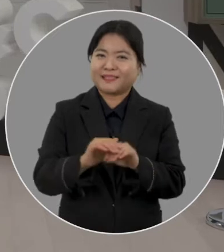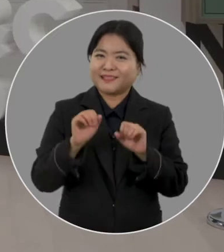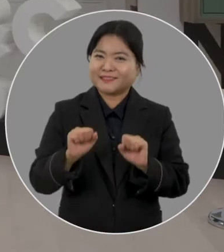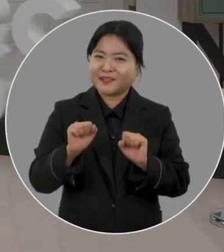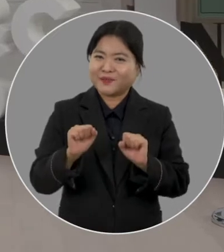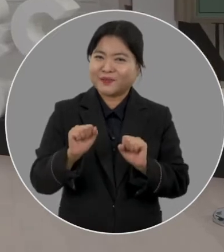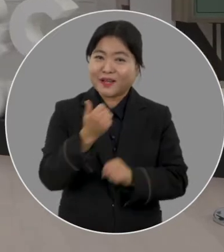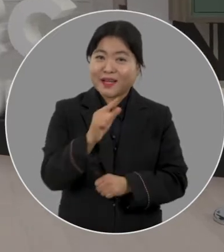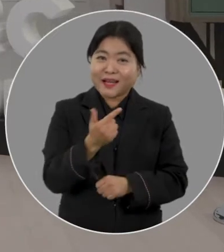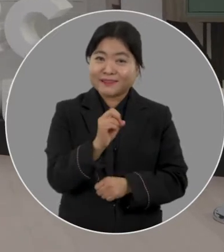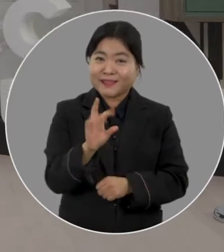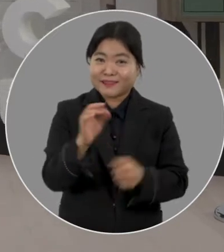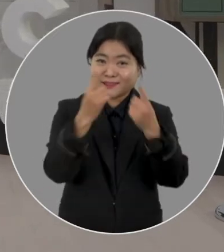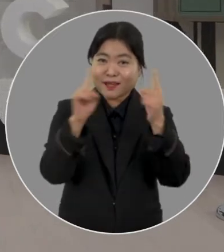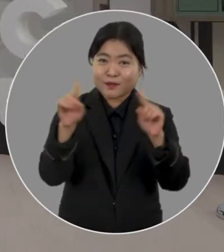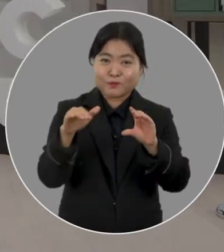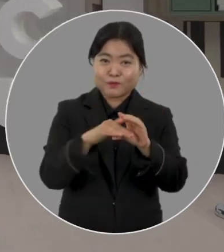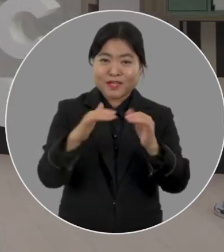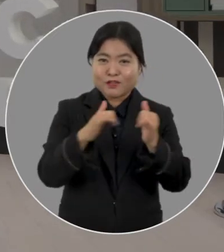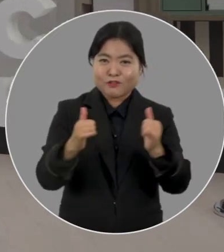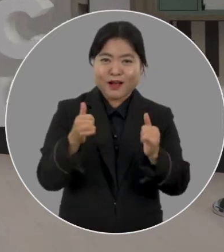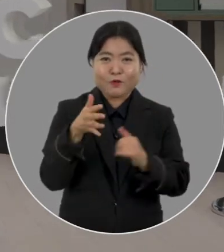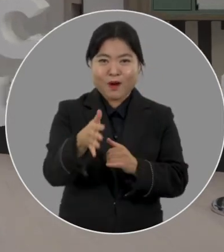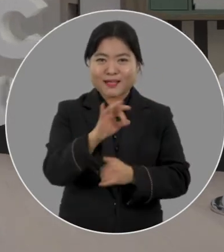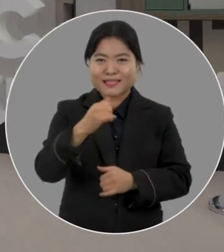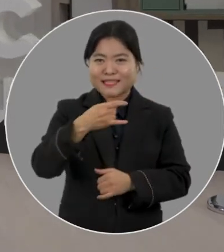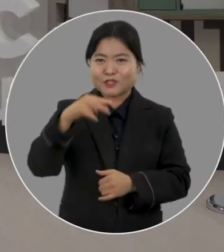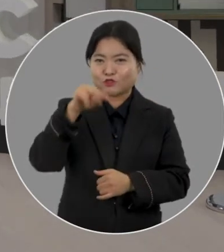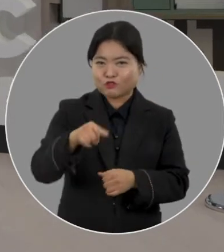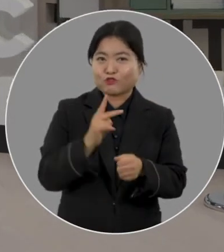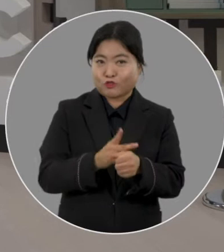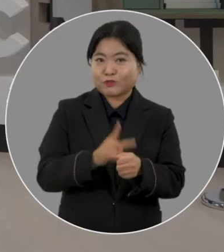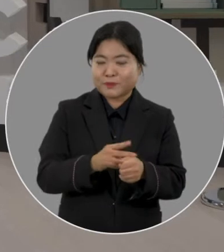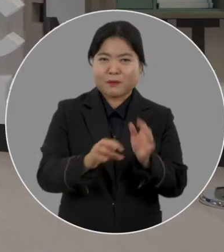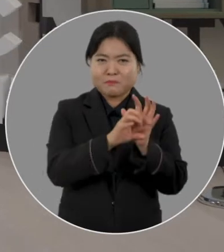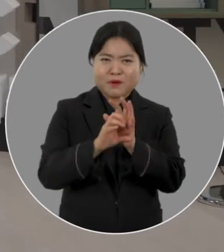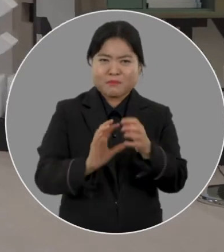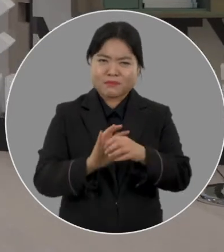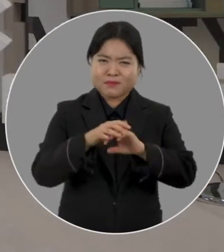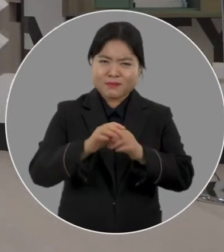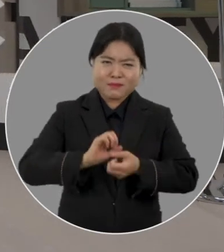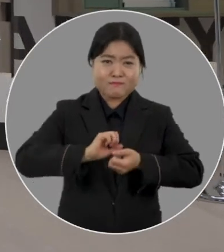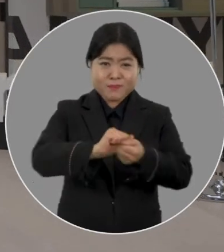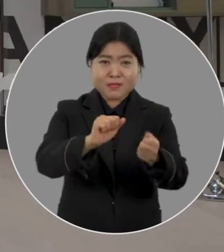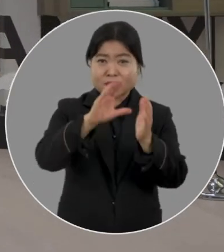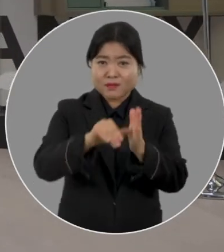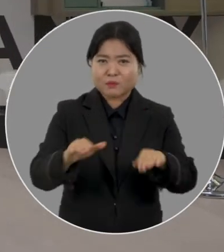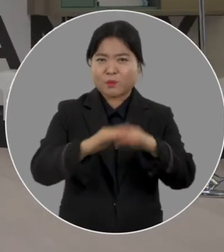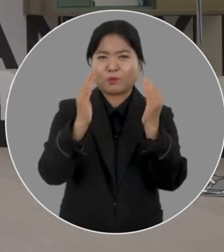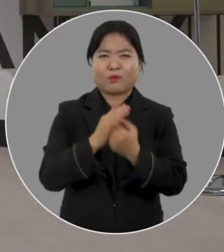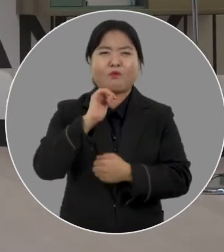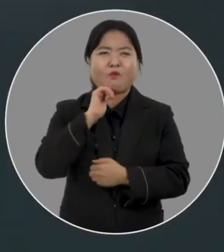안녕하세요. 한양대학교 문화인류학과 이희수 교수입니다. 코로나 팬데믹 시대 모두가 어렵게